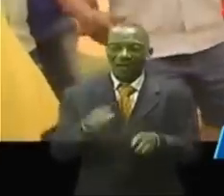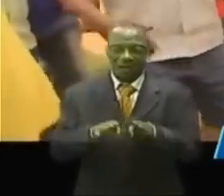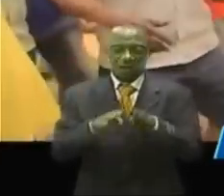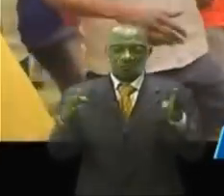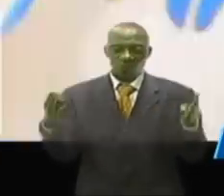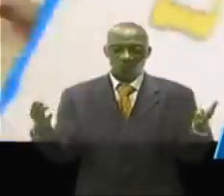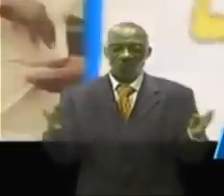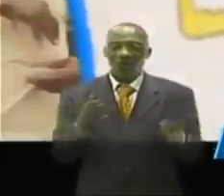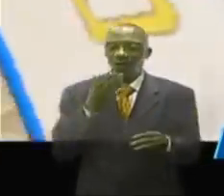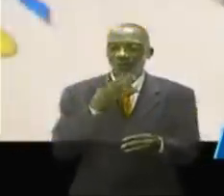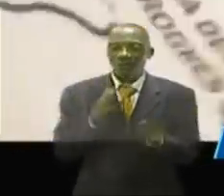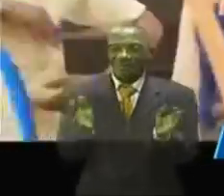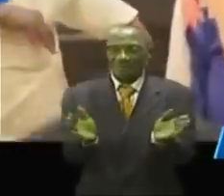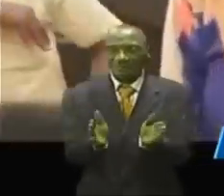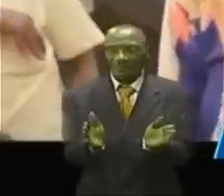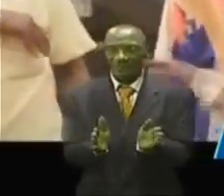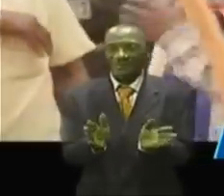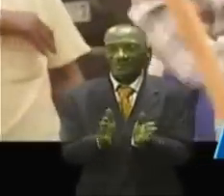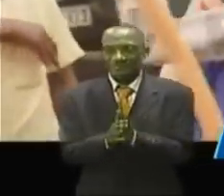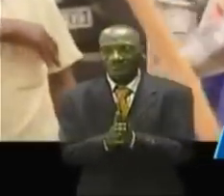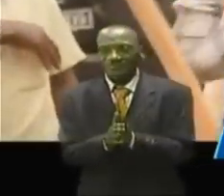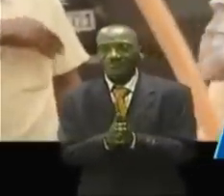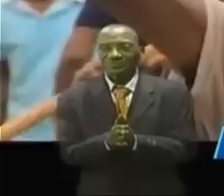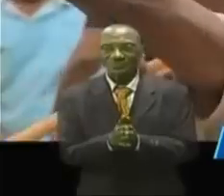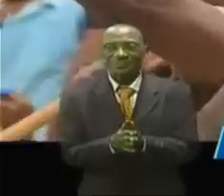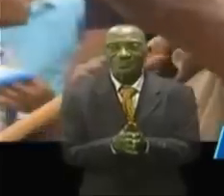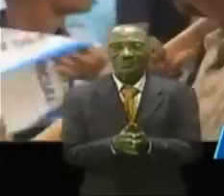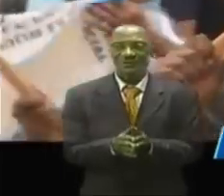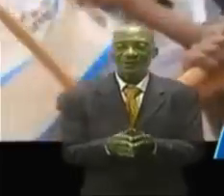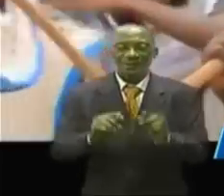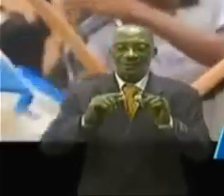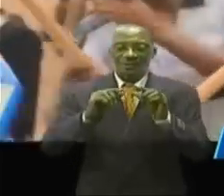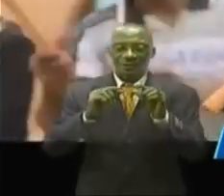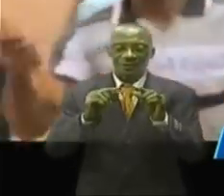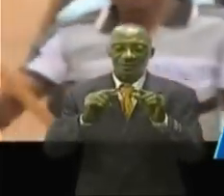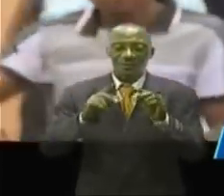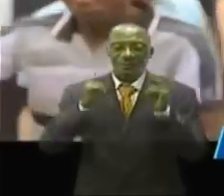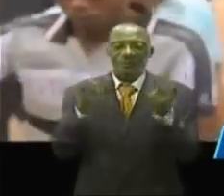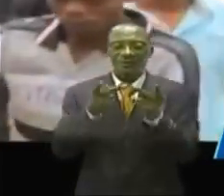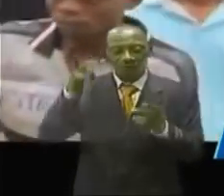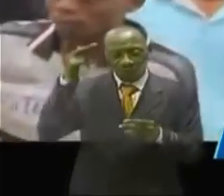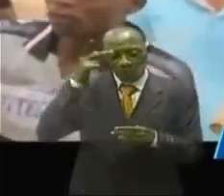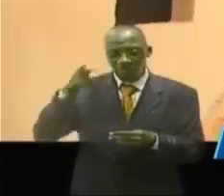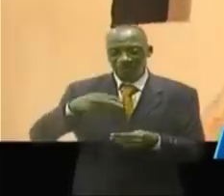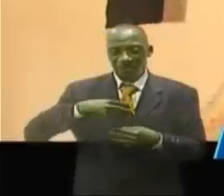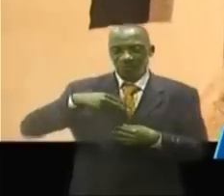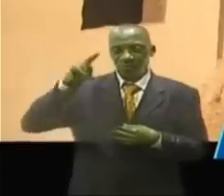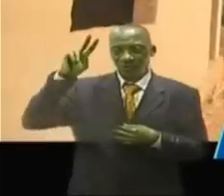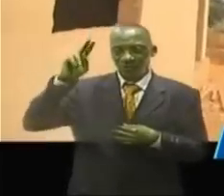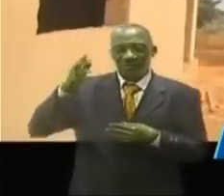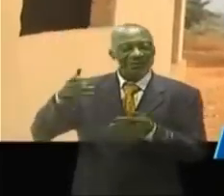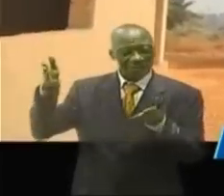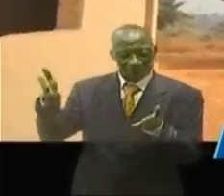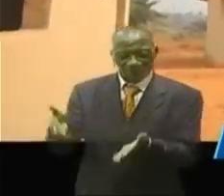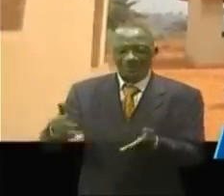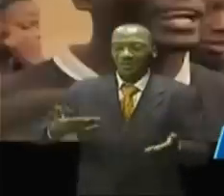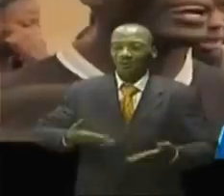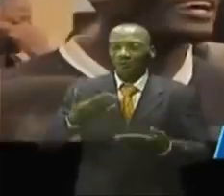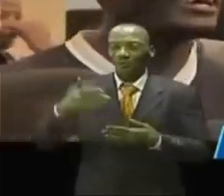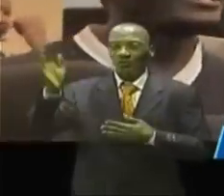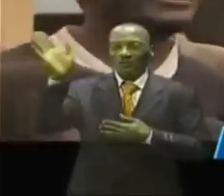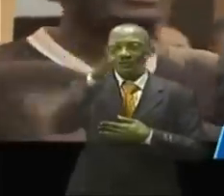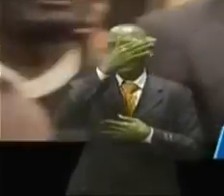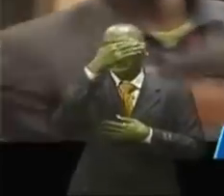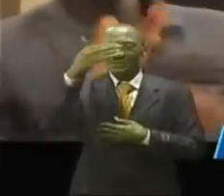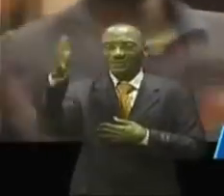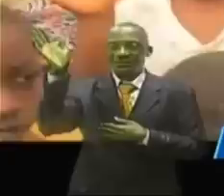étapes de la visite, le parti présidentiel UDPS, à travers ses membres, était très visible. Le suivi de ces travaux est